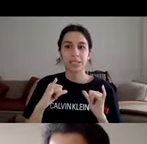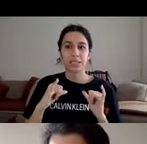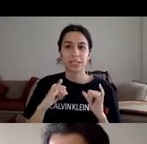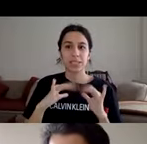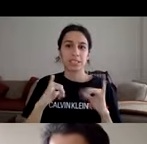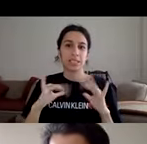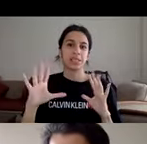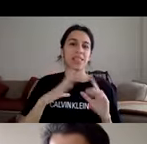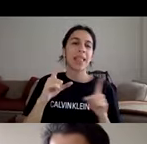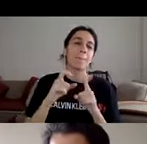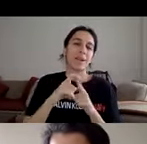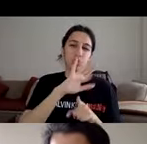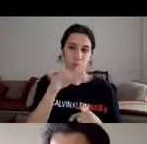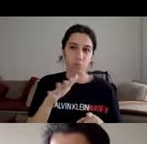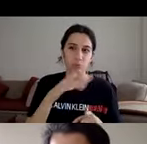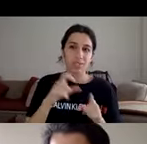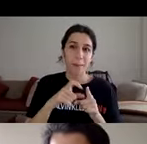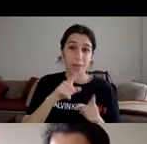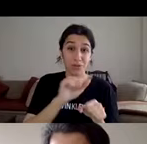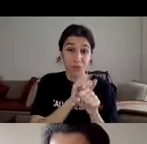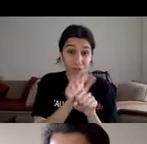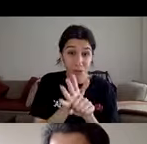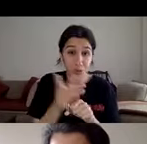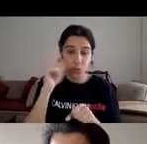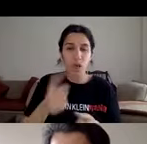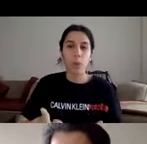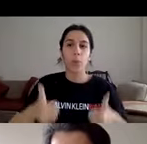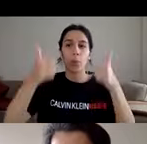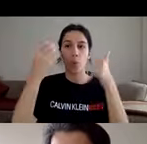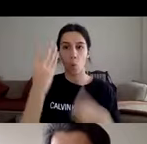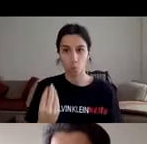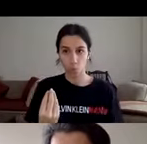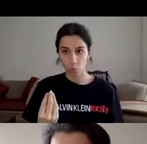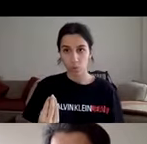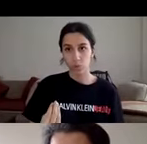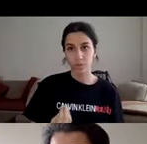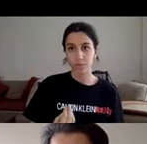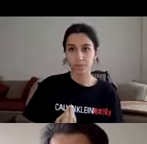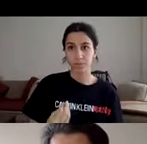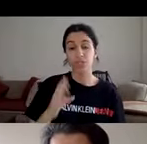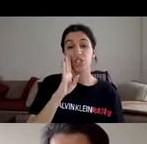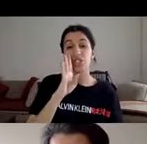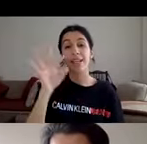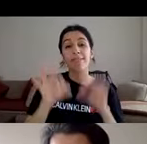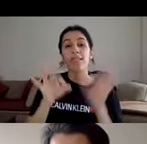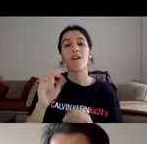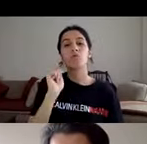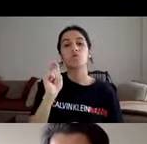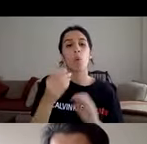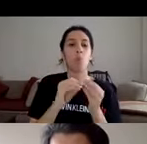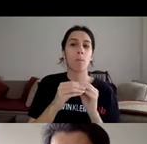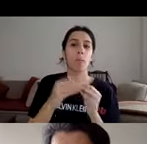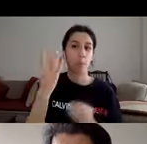biri depresyon biliyorsunuz. Pandemiyle beraber, kapanmayla beraber de arttı. Ciddi tedavisi zor rahatsızlıklara